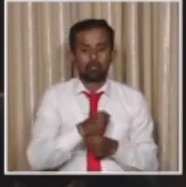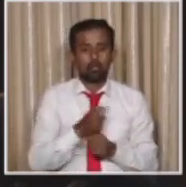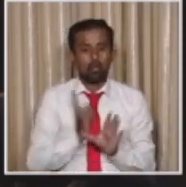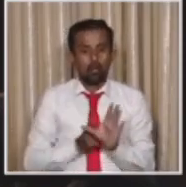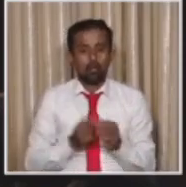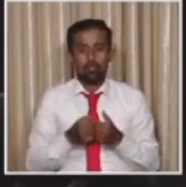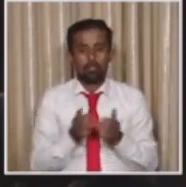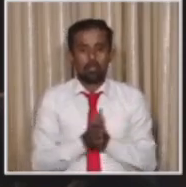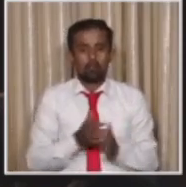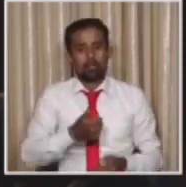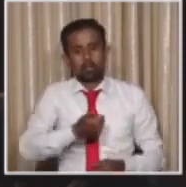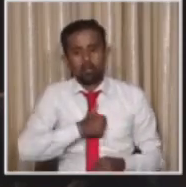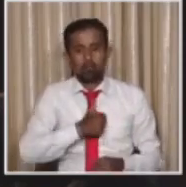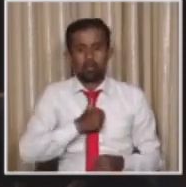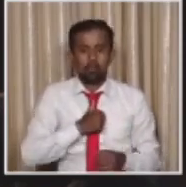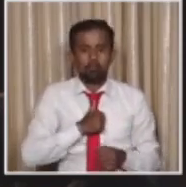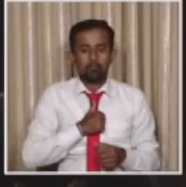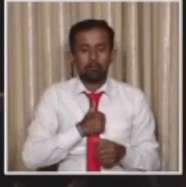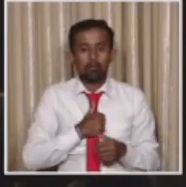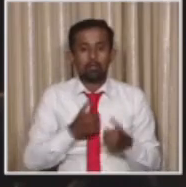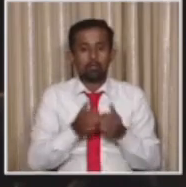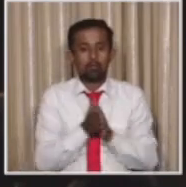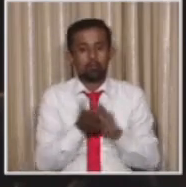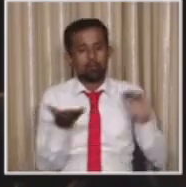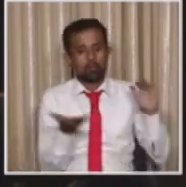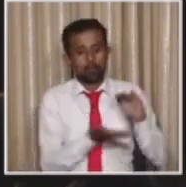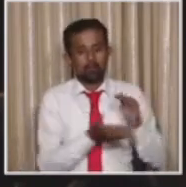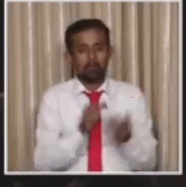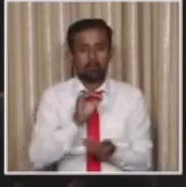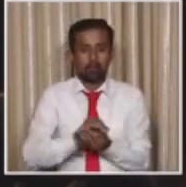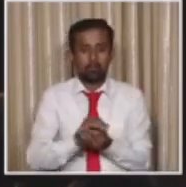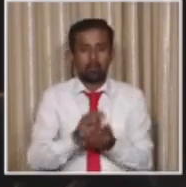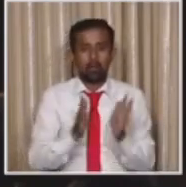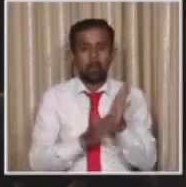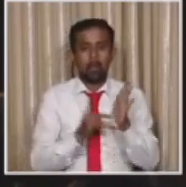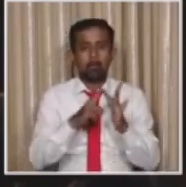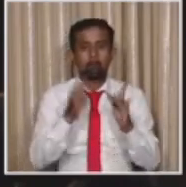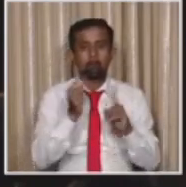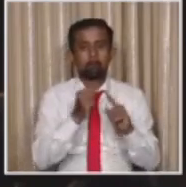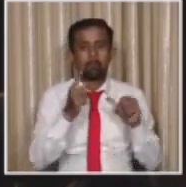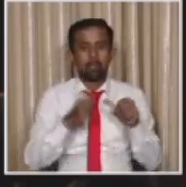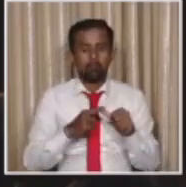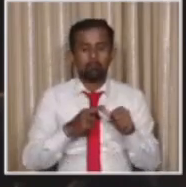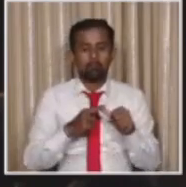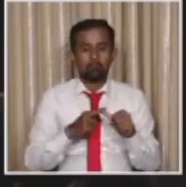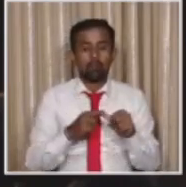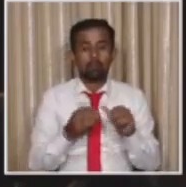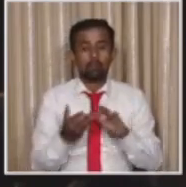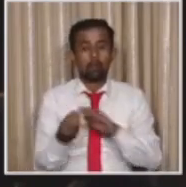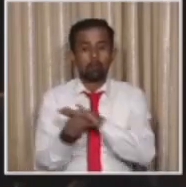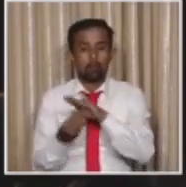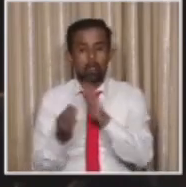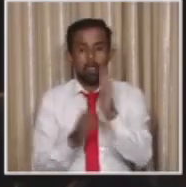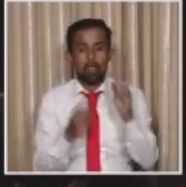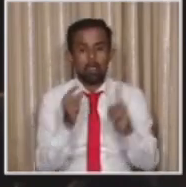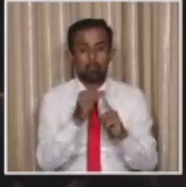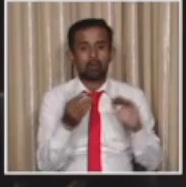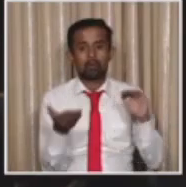කෙනාම තමන්ට කැමති ආයතන තමන්ගේ යටතේ තියාගන්න. දැන් මේ මීපා ආයතනේ තියෙන්න ඕනේ අනිවාර්යයෙන්ම පරිසර අමාත්‍යාංශය